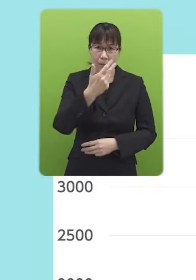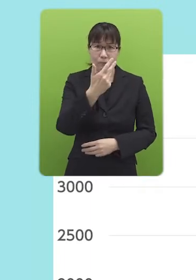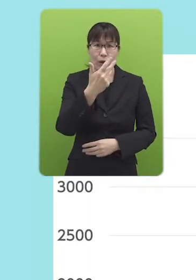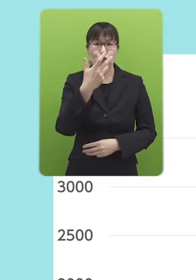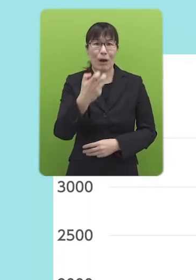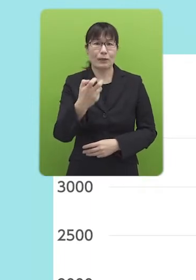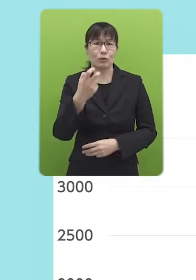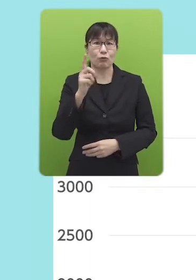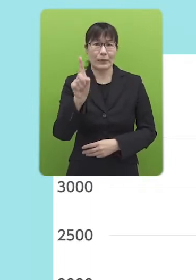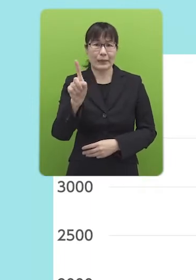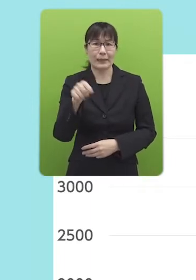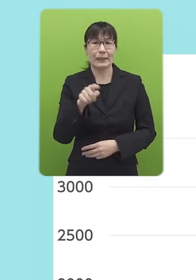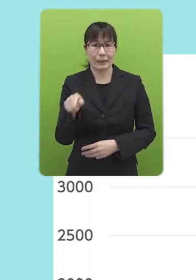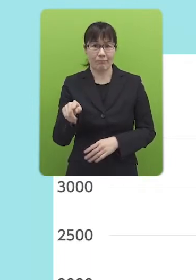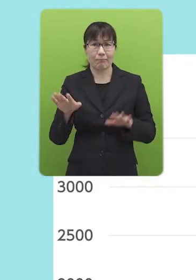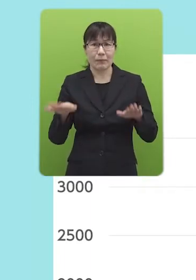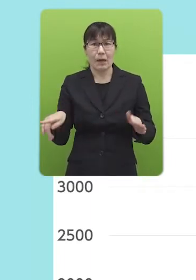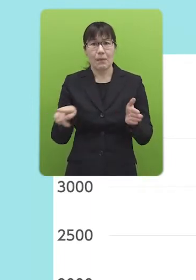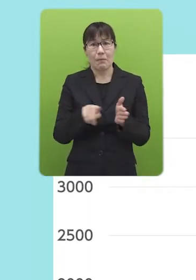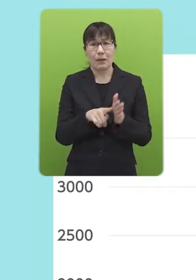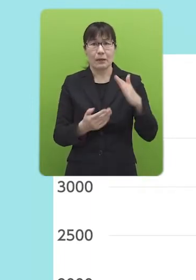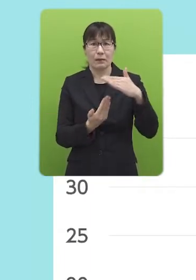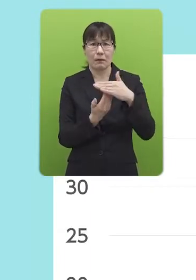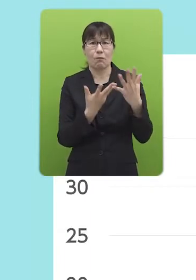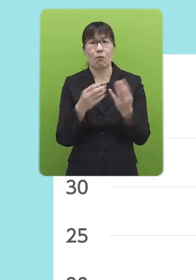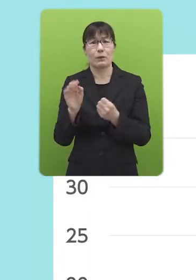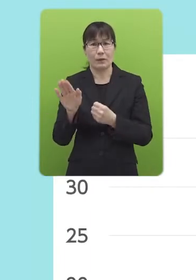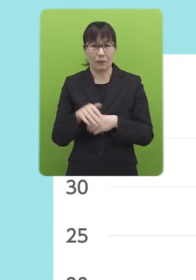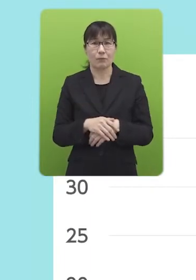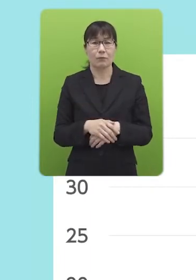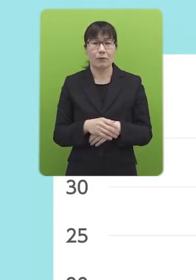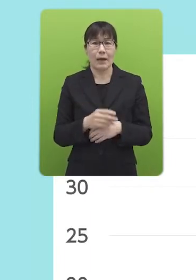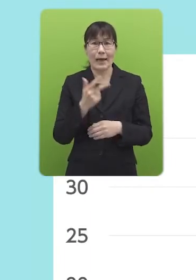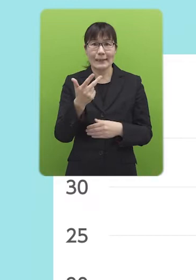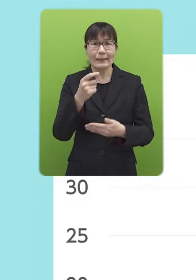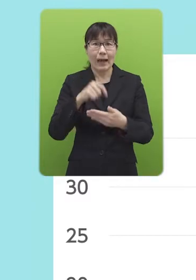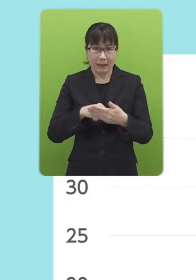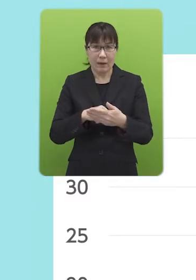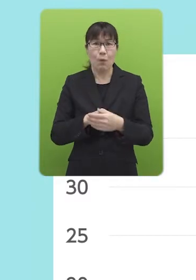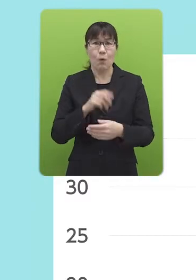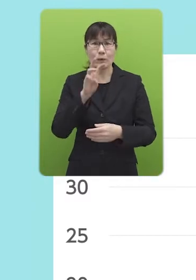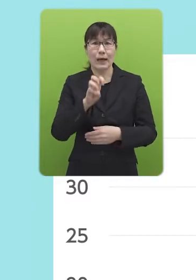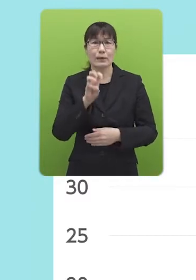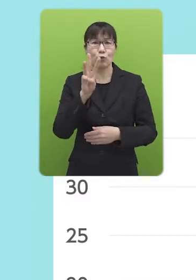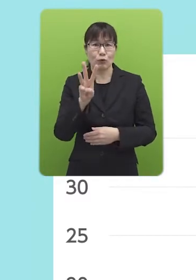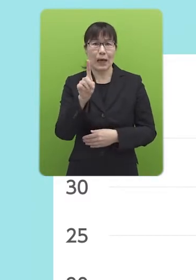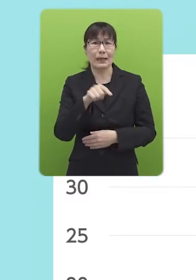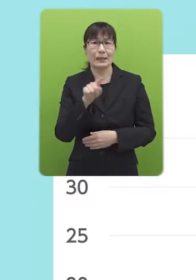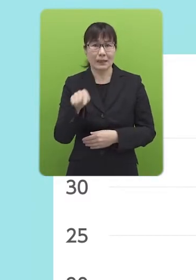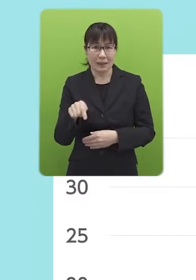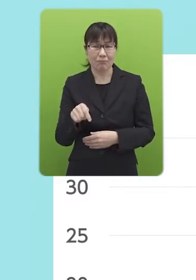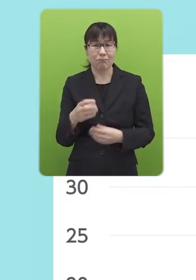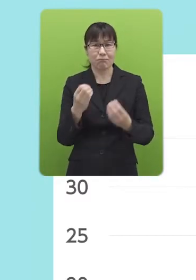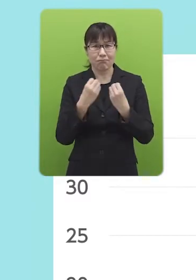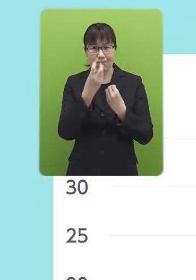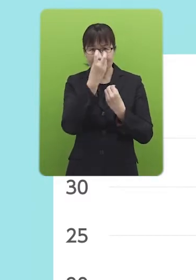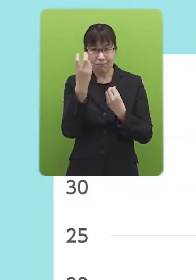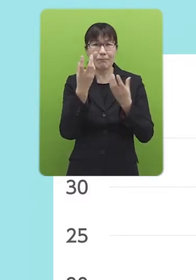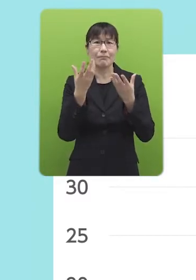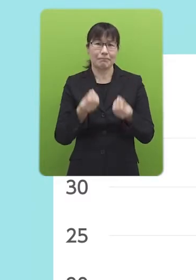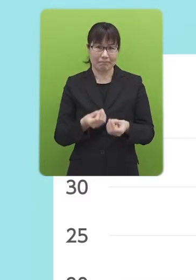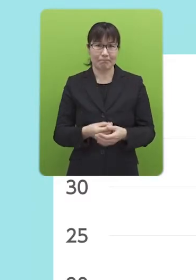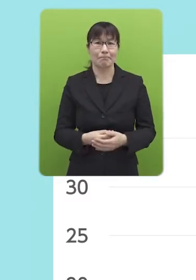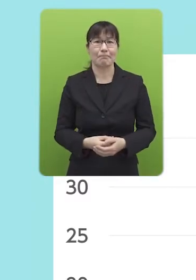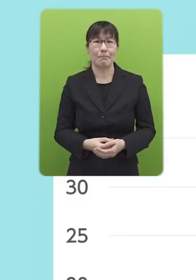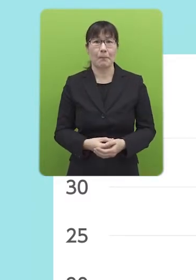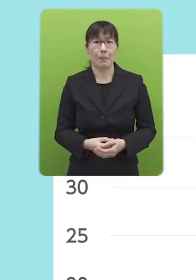で過去最多を更新しました。市内においても33人の新規陽性者が確